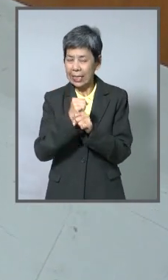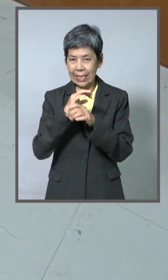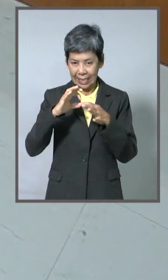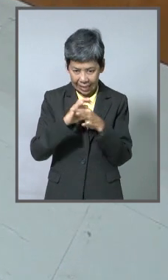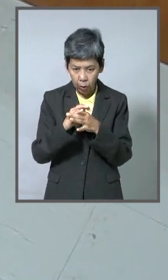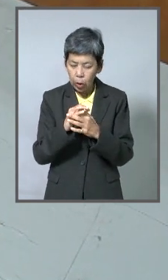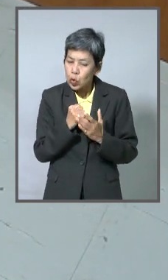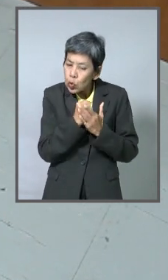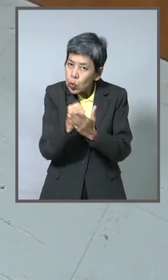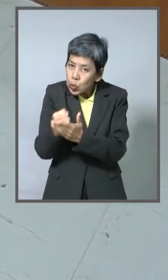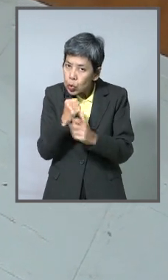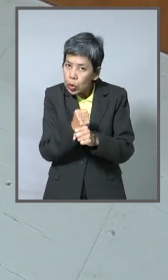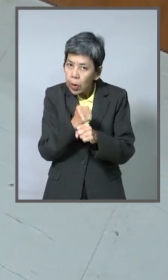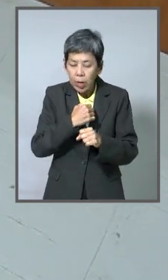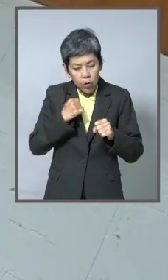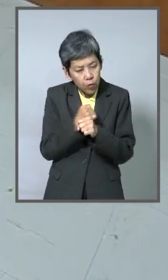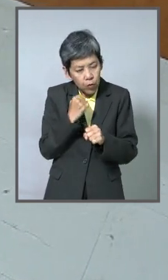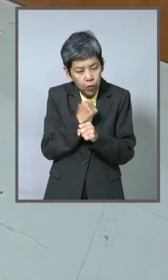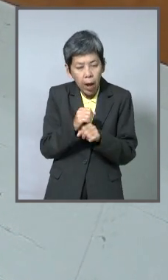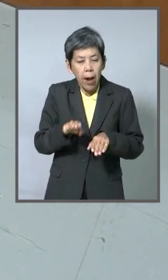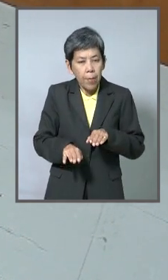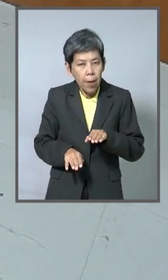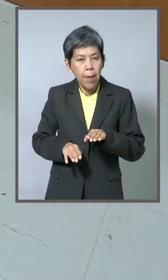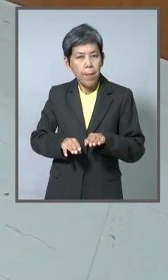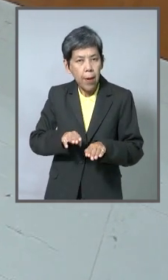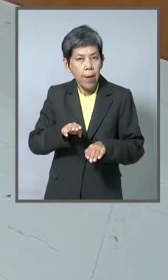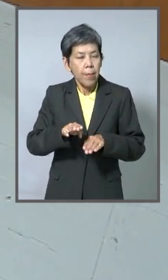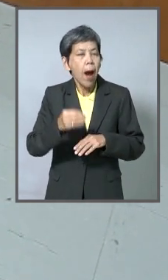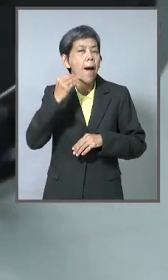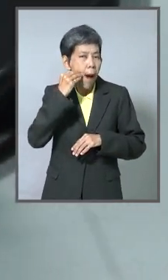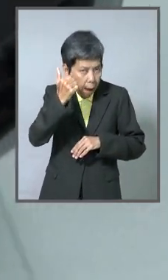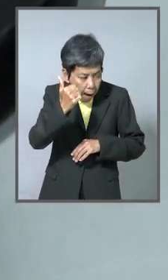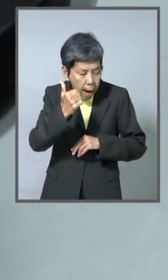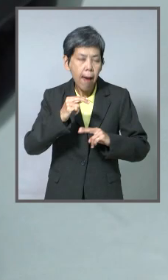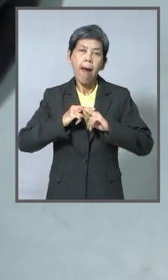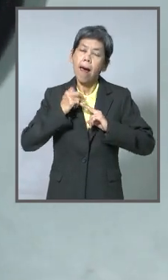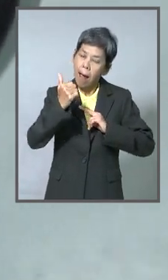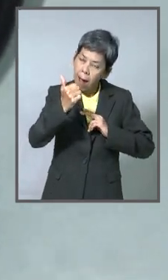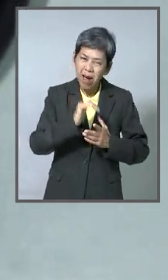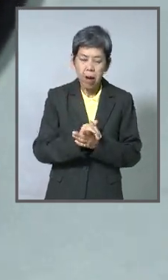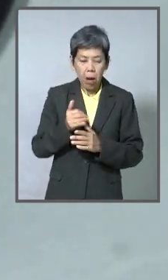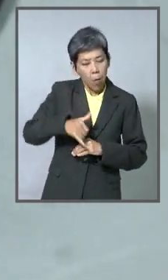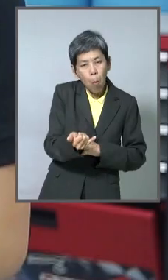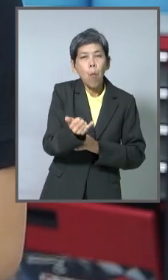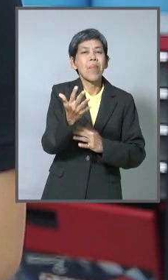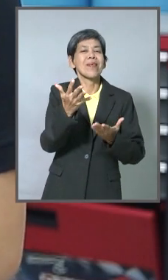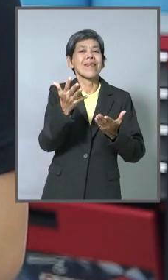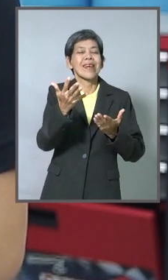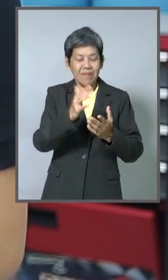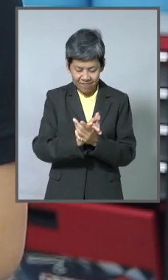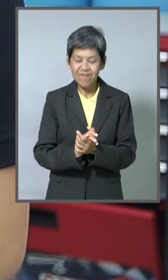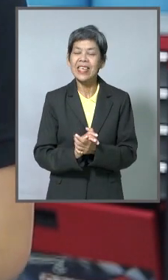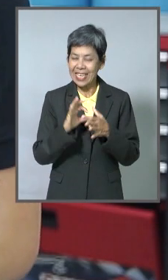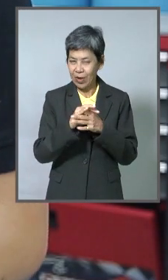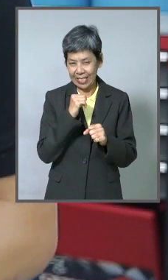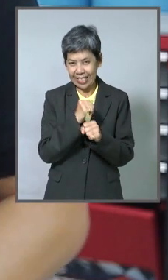านะครับเพื่อเติมเต็มช่องว่างที่หายไปนะครับของการฝึกนะครับเข้าไปช่วยให้เขาสามารถฝึกที่บ้านได้เองโดยที่ไม่ต้องกลัวล้ม